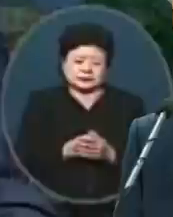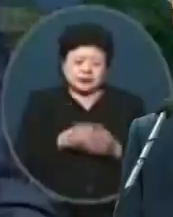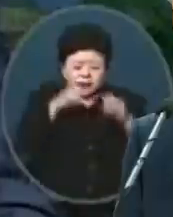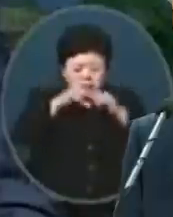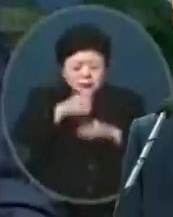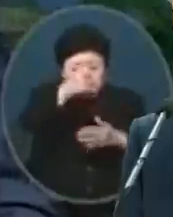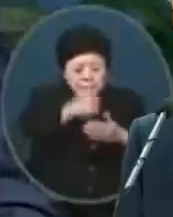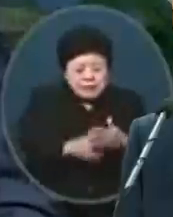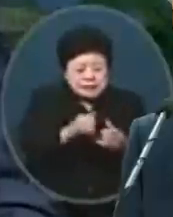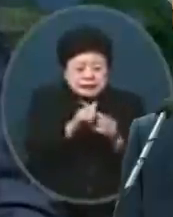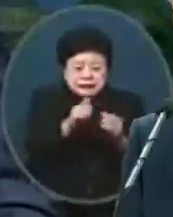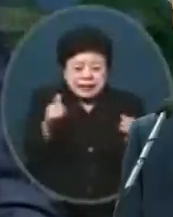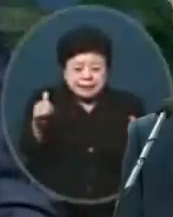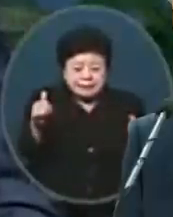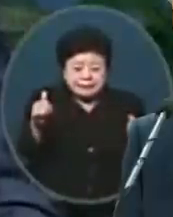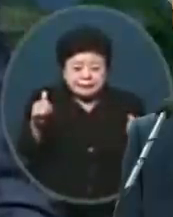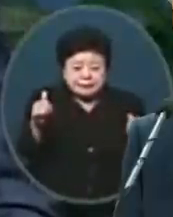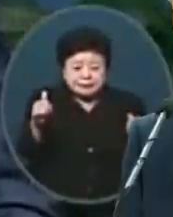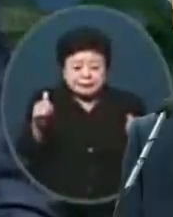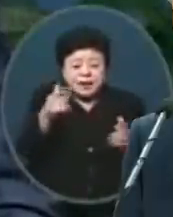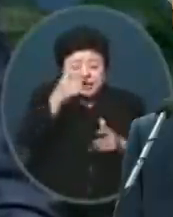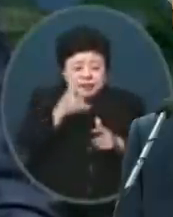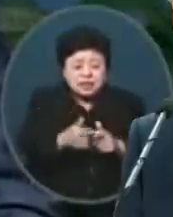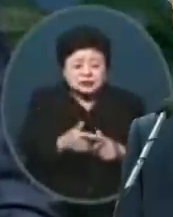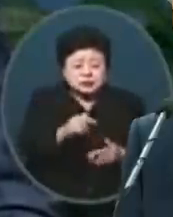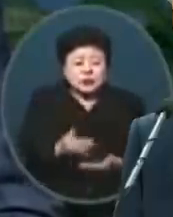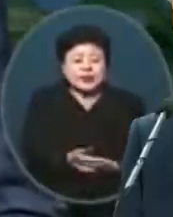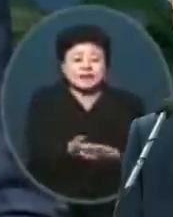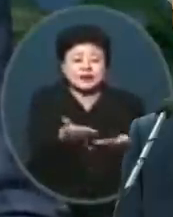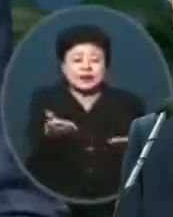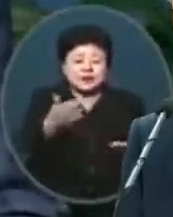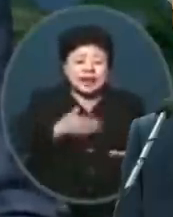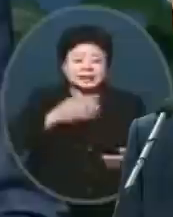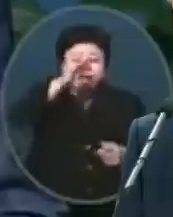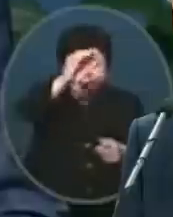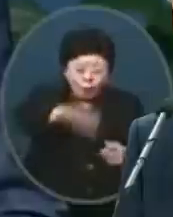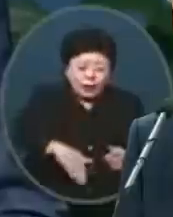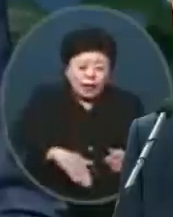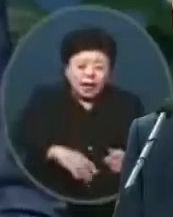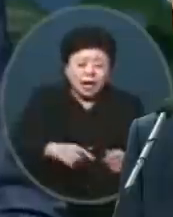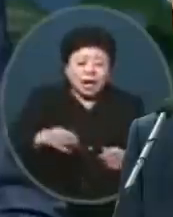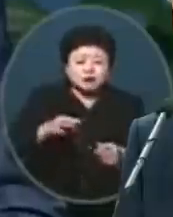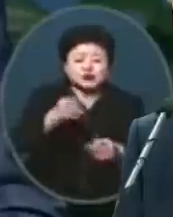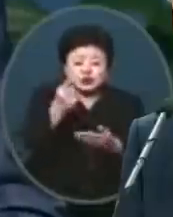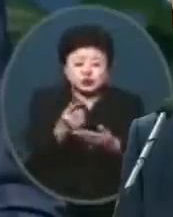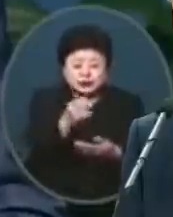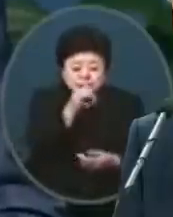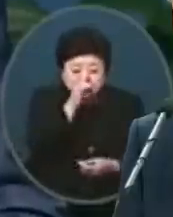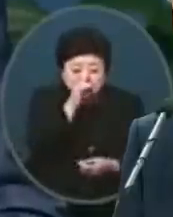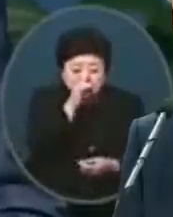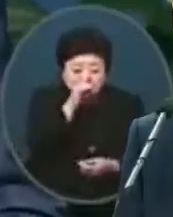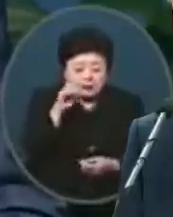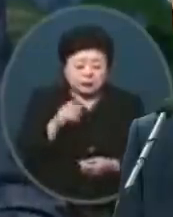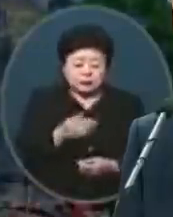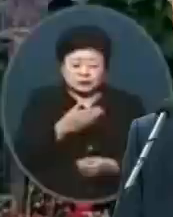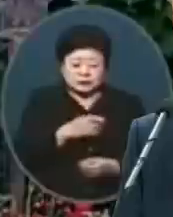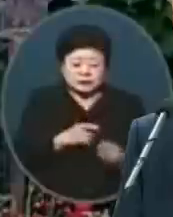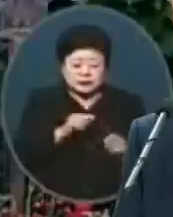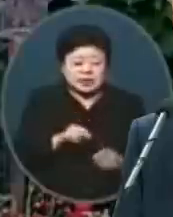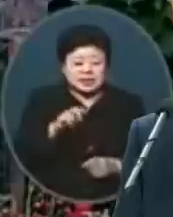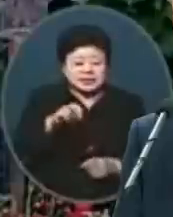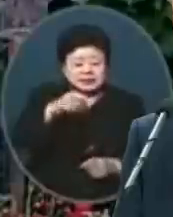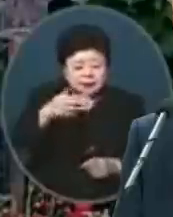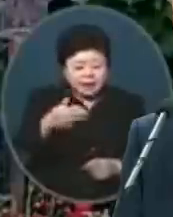절망에 처해 있는 인간에게 예수님은 손을 내밀어 내게로 오라고 초청하시는 것입니다. 마태복음 11장